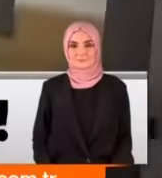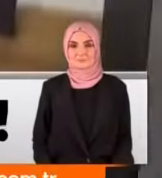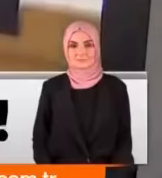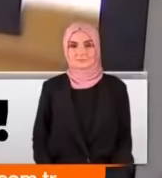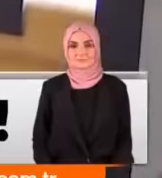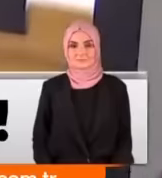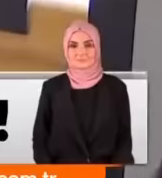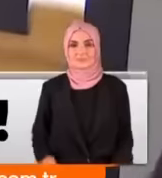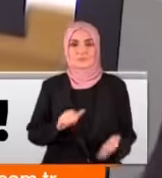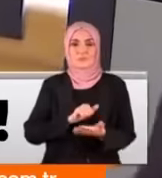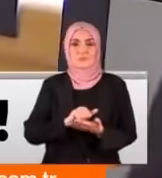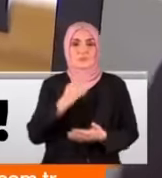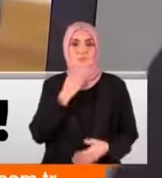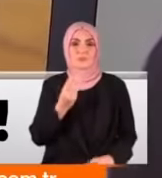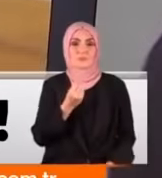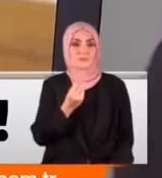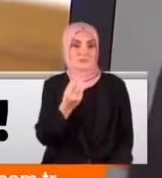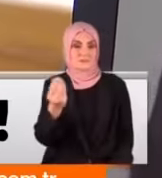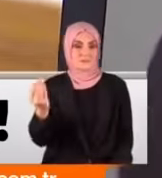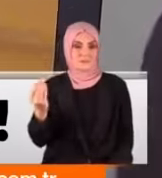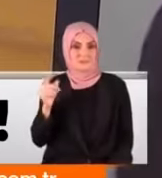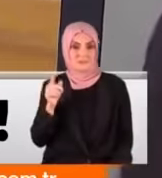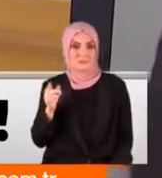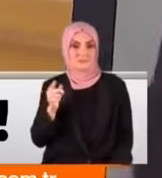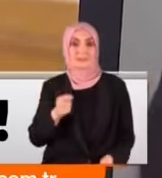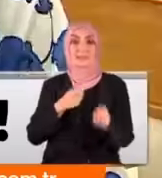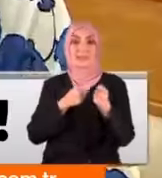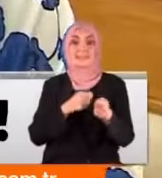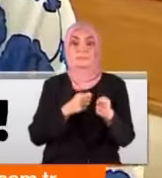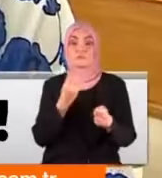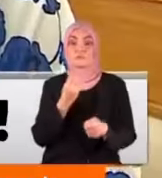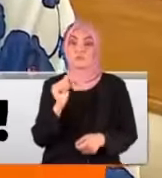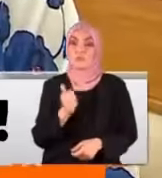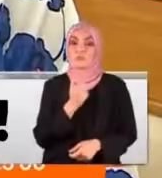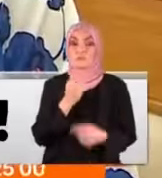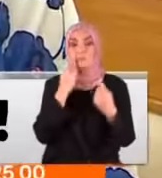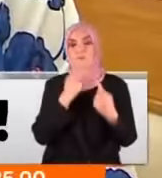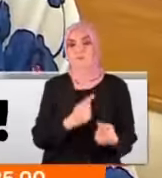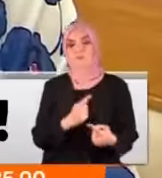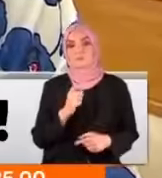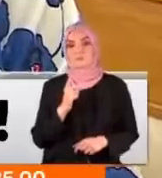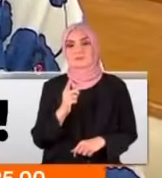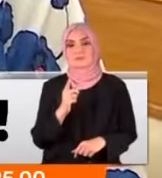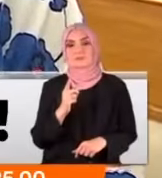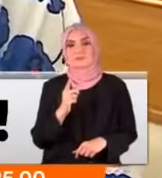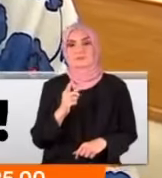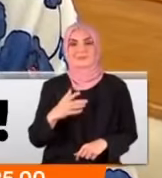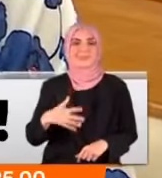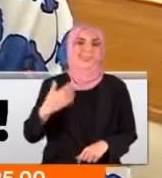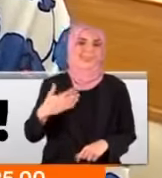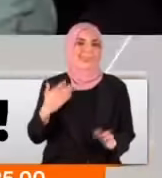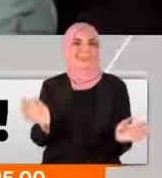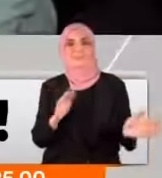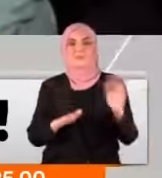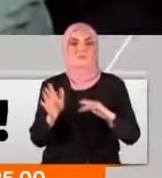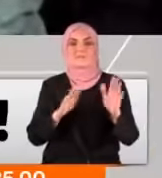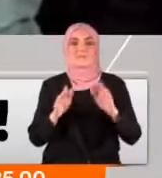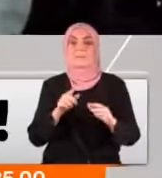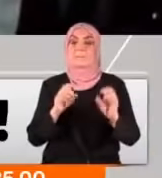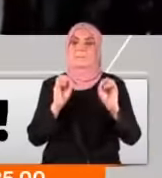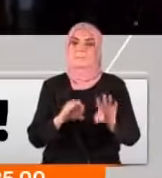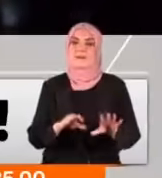Bütün gençlerimiz eğitimine çok önem versinler. Arkadaşlar haylazı bırakın, derslerinizde çalışın diyorum. O